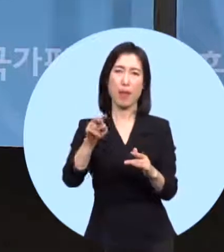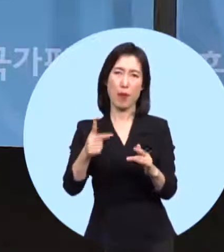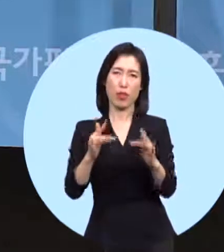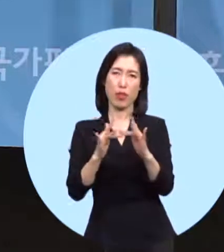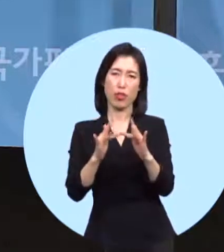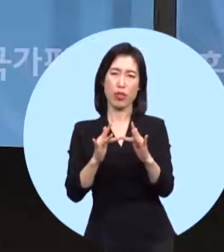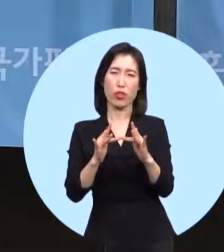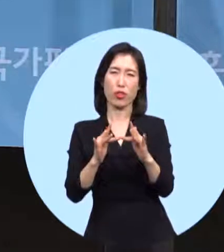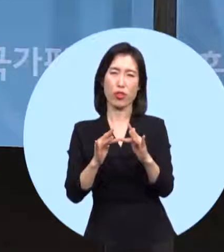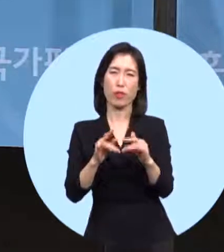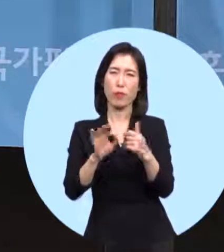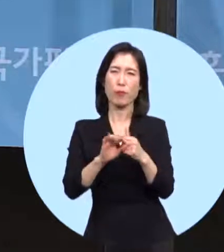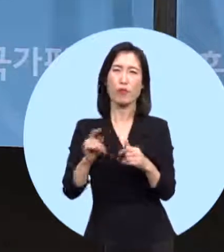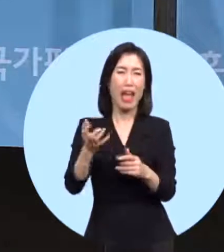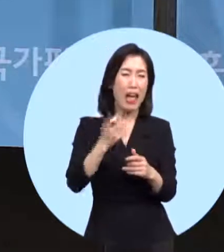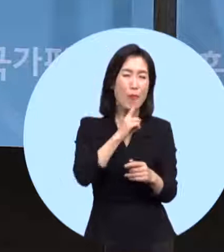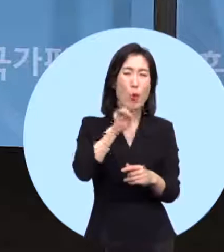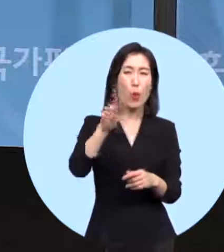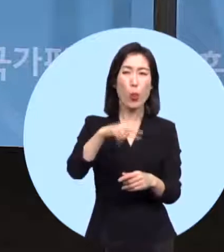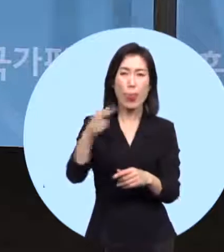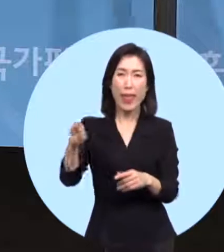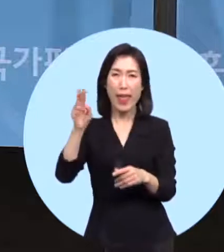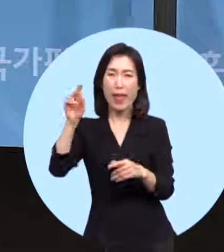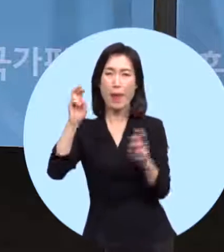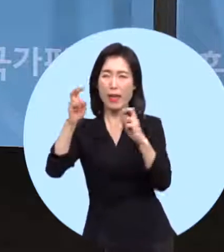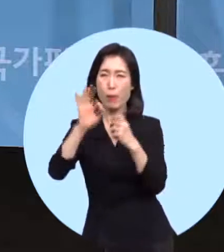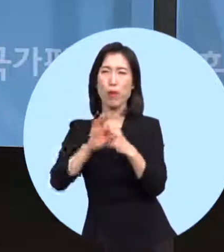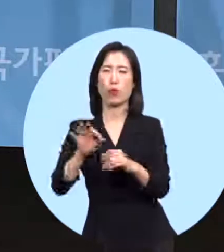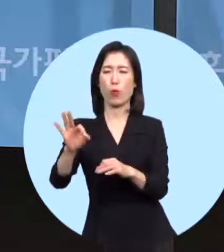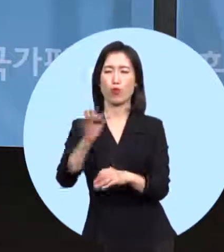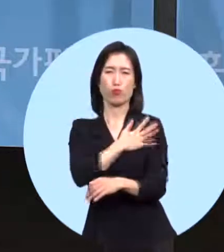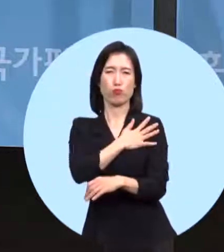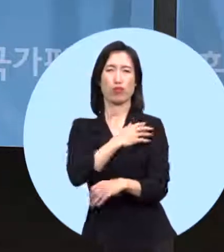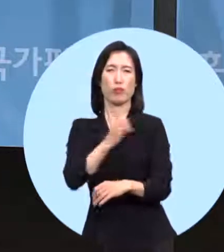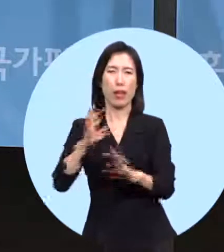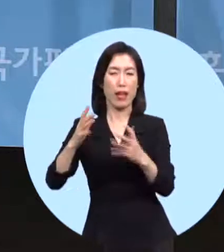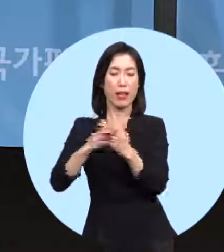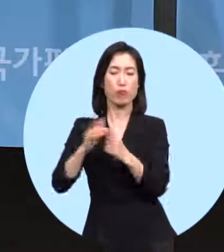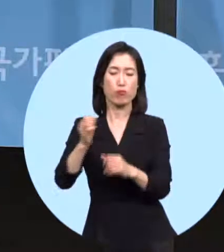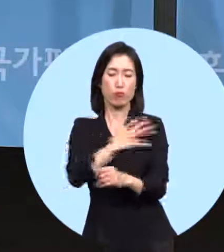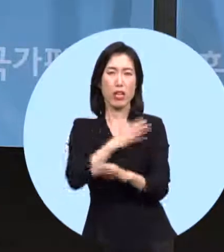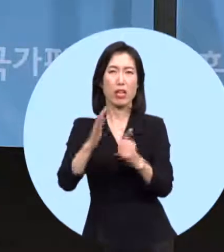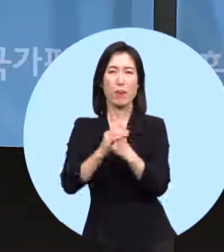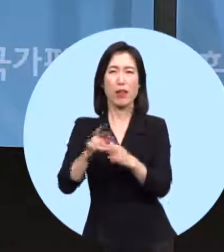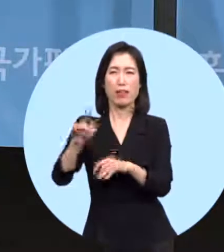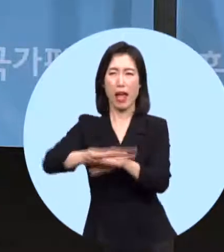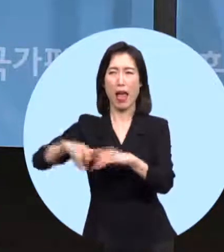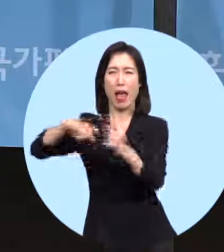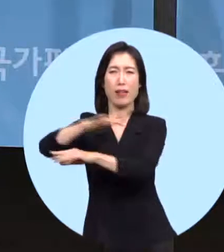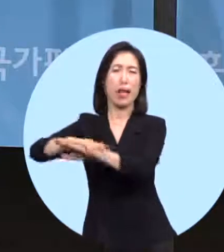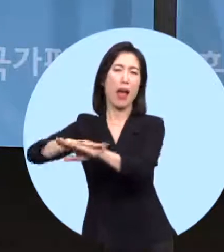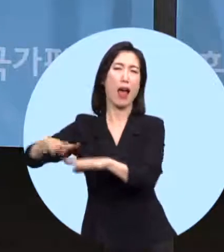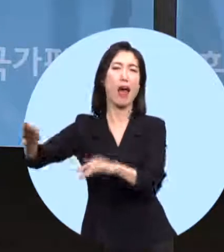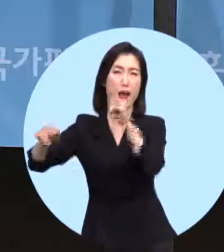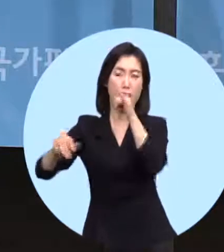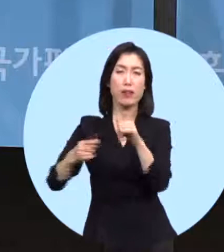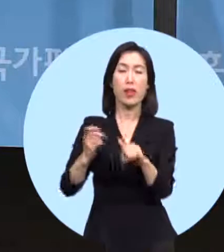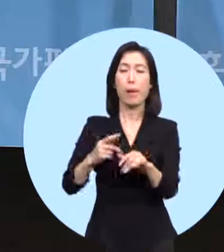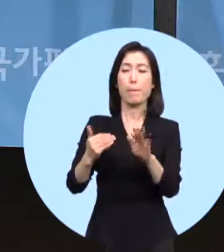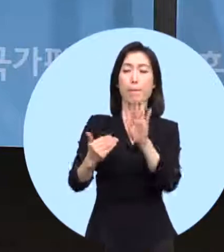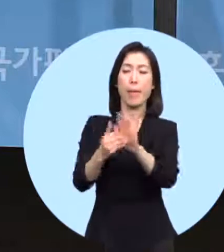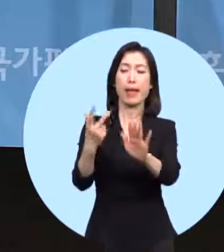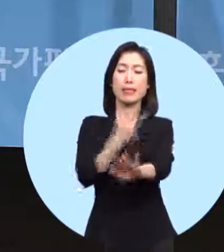우리가 말하지 않아도 자본주의 원리에 의해서 하고 있습니다. 그러나 우리가 백신이라고 나오기 전에 대안으로